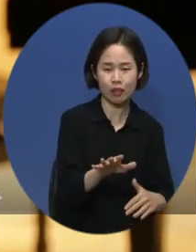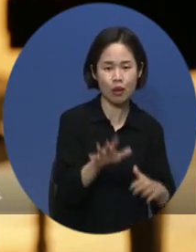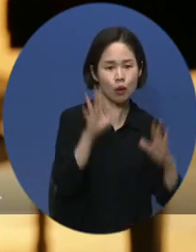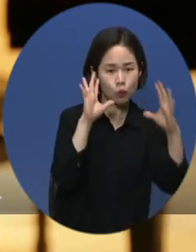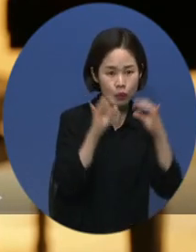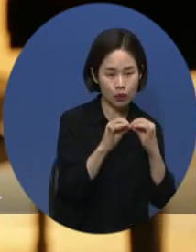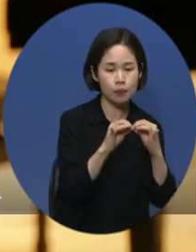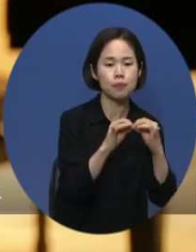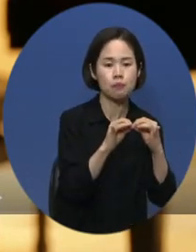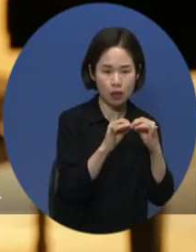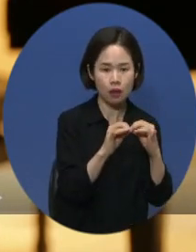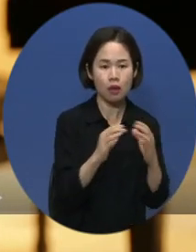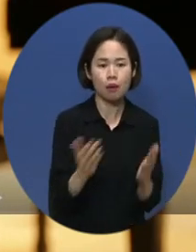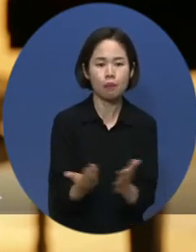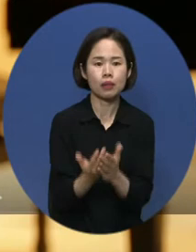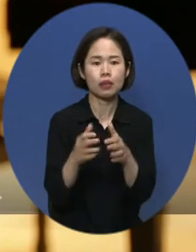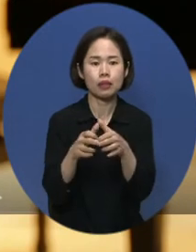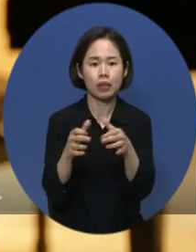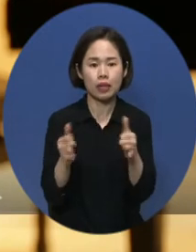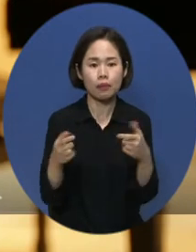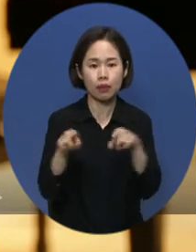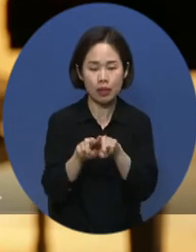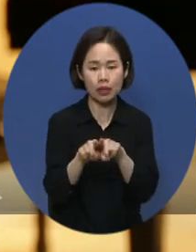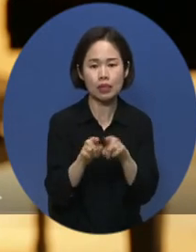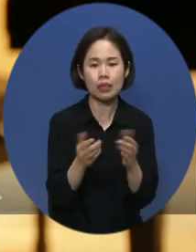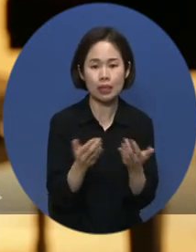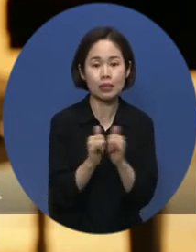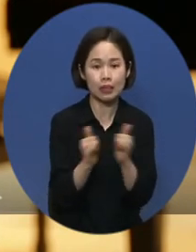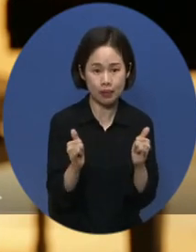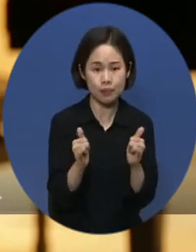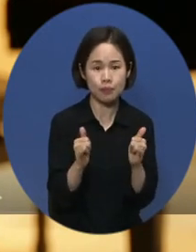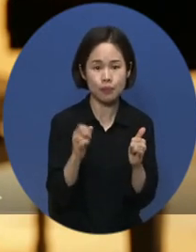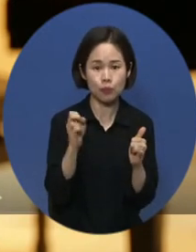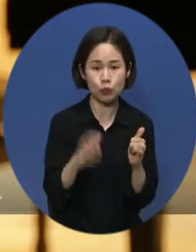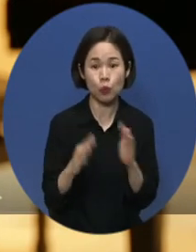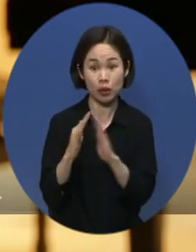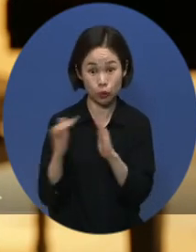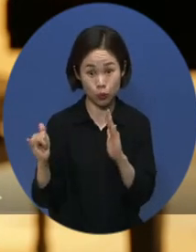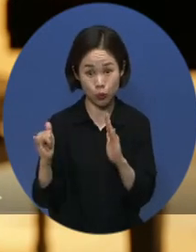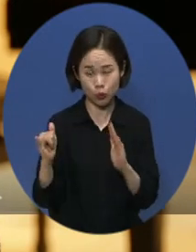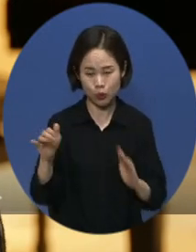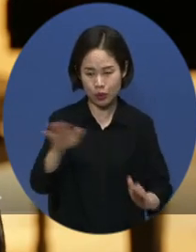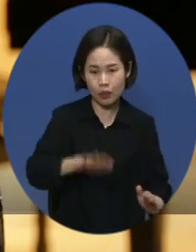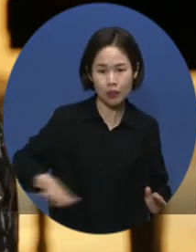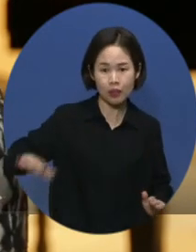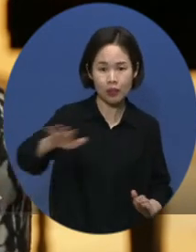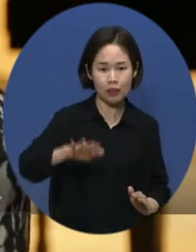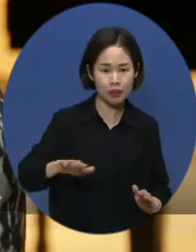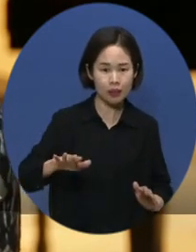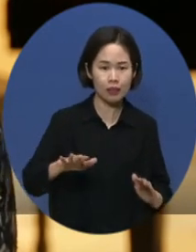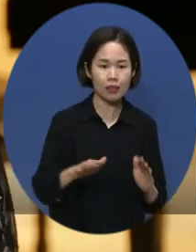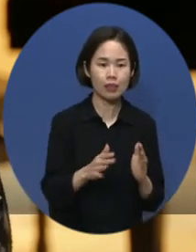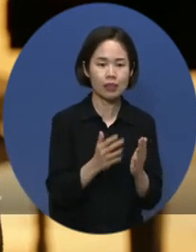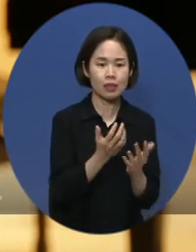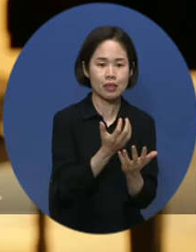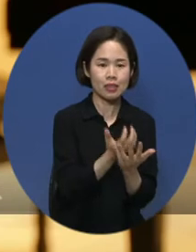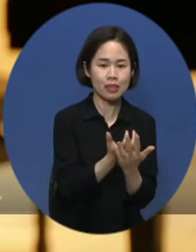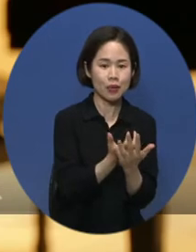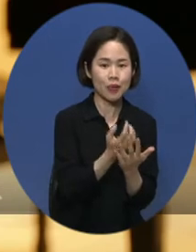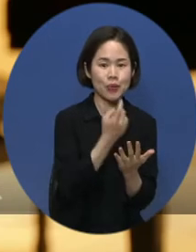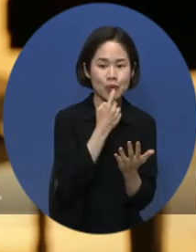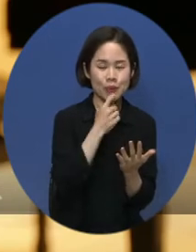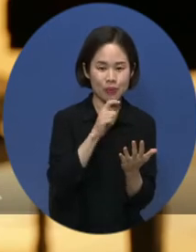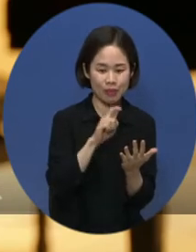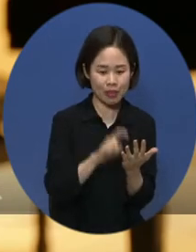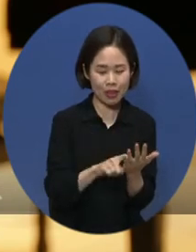발달장애인과 함께하는 종사자들 그리고 가족들이 정말 자유롭게 읽기 쉬운 자료를 제작할 수